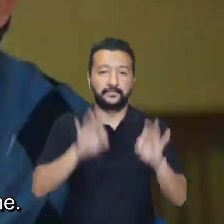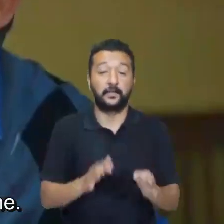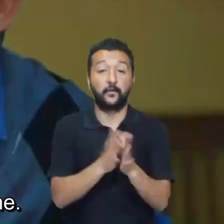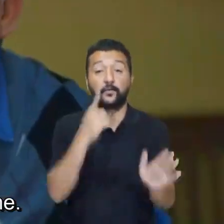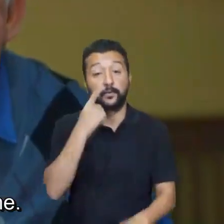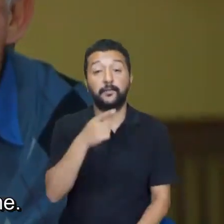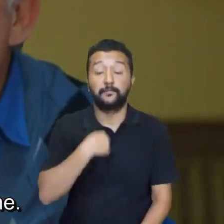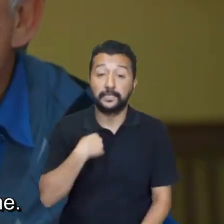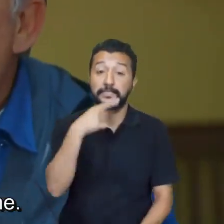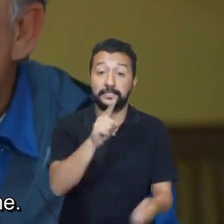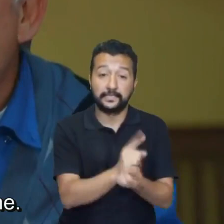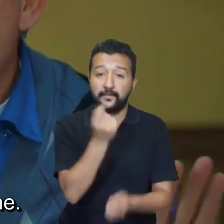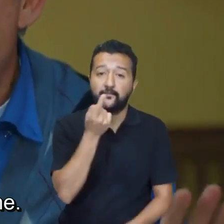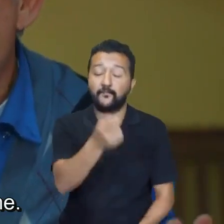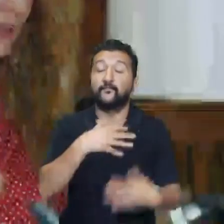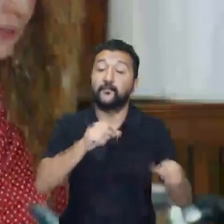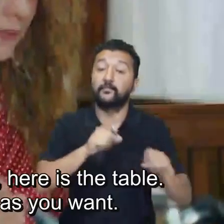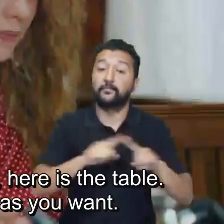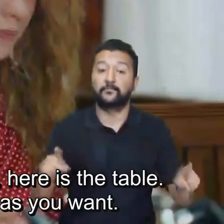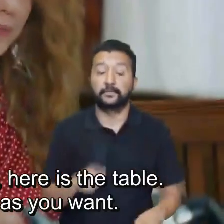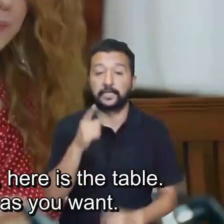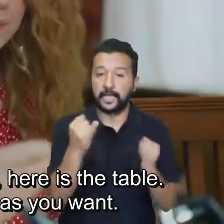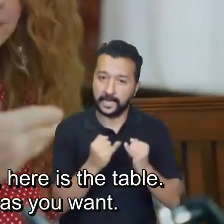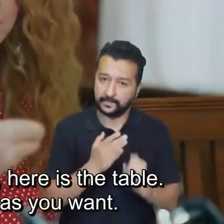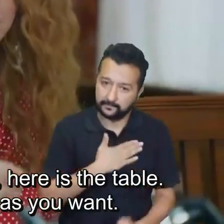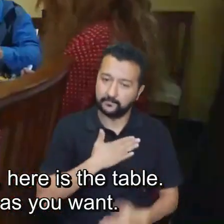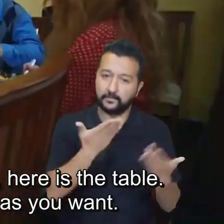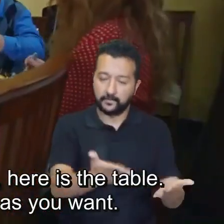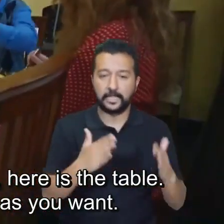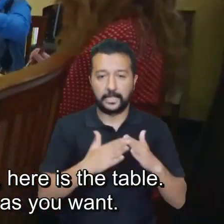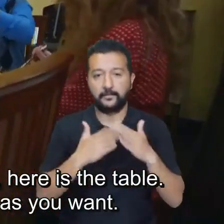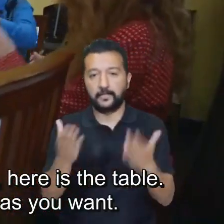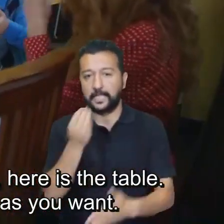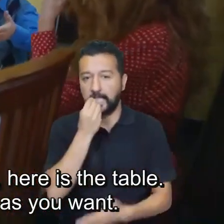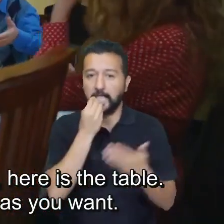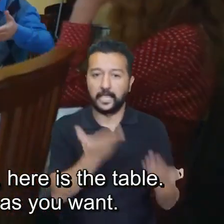Kusura bakma Şener. Benden sana zırnık işlemez. Kardeşimsin.